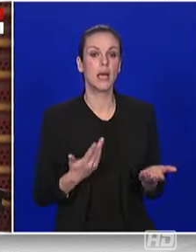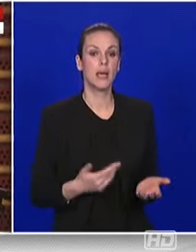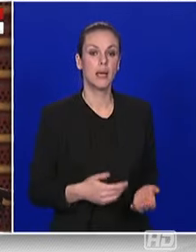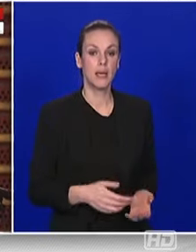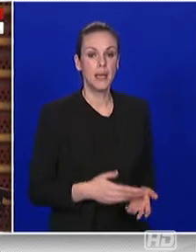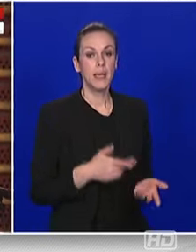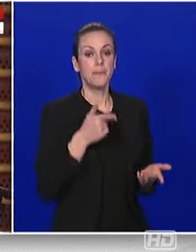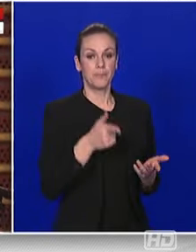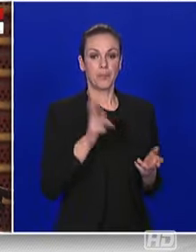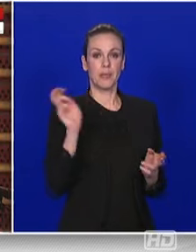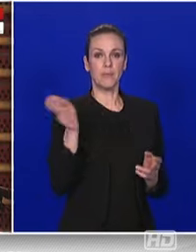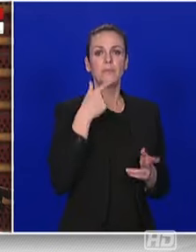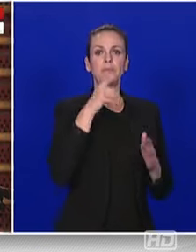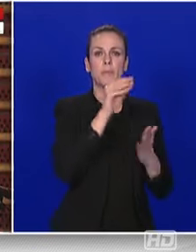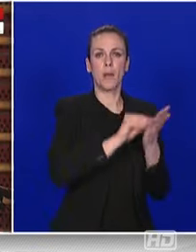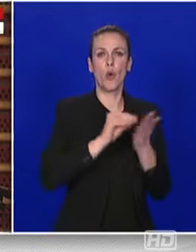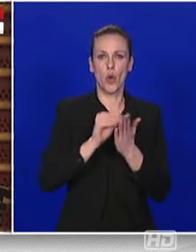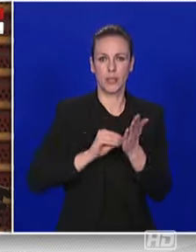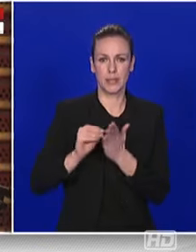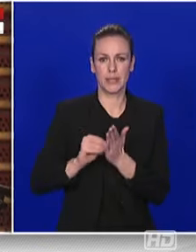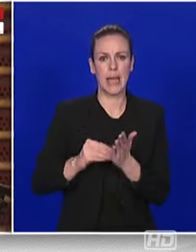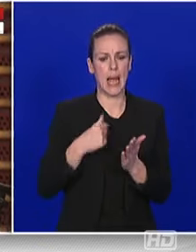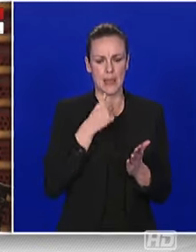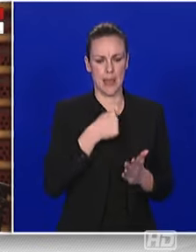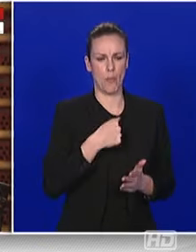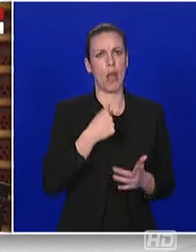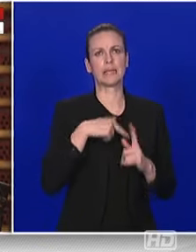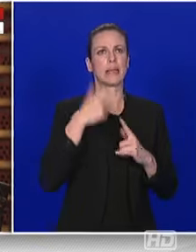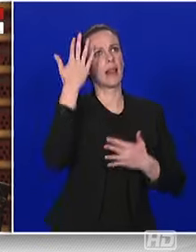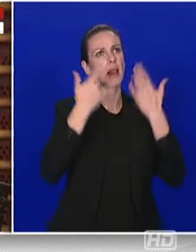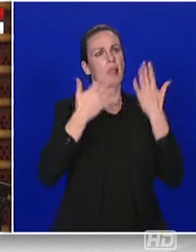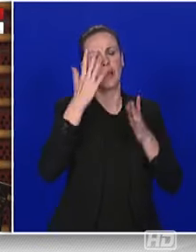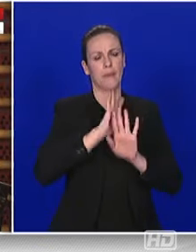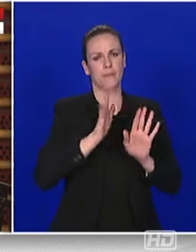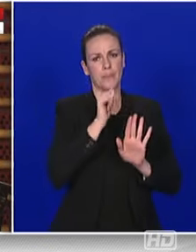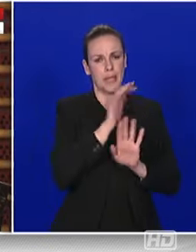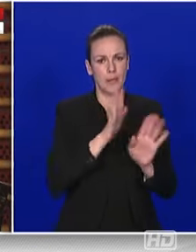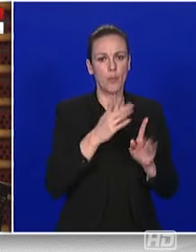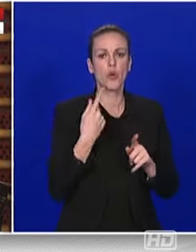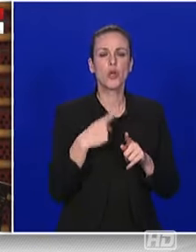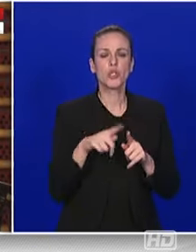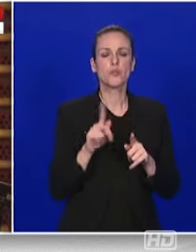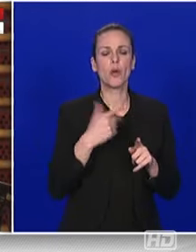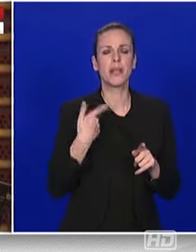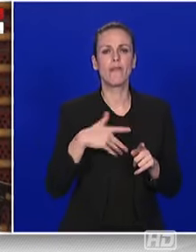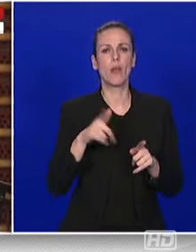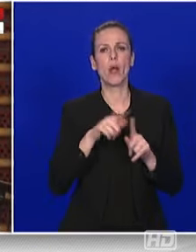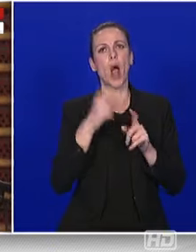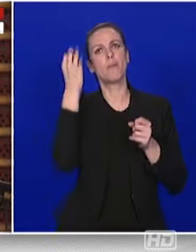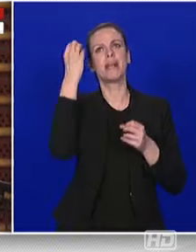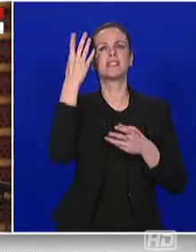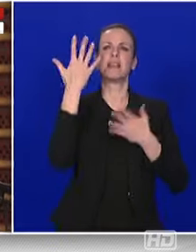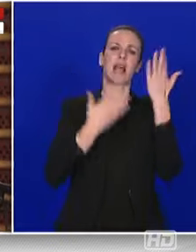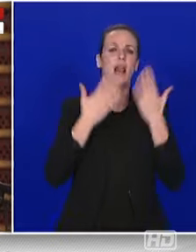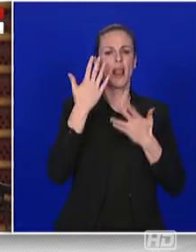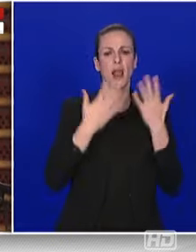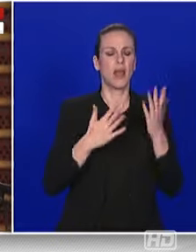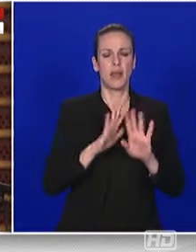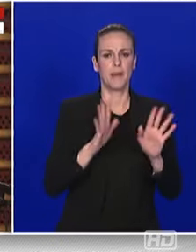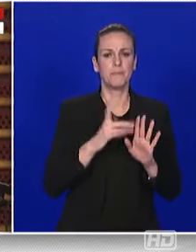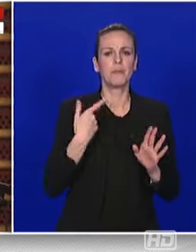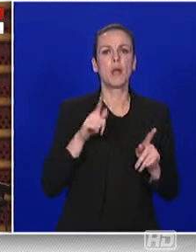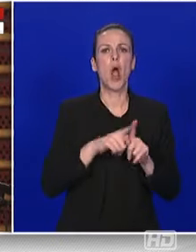Svi oni koji imaju podatke, dakle, ne mogu ja kalkulirati. Upravo zato da ne bi kalkulirali i da ne bismo na neki način